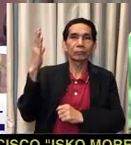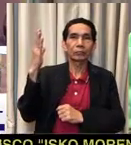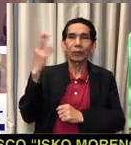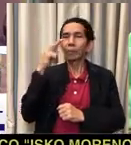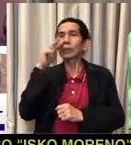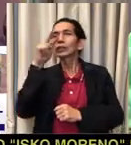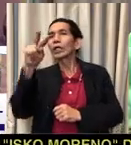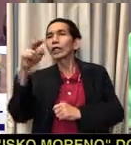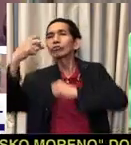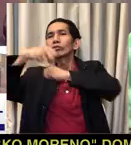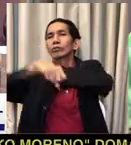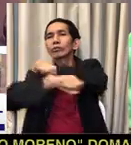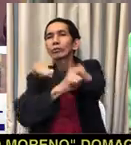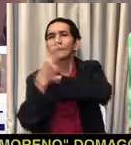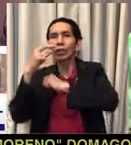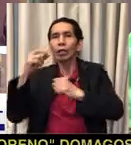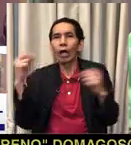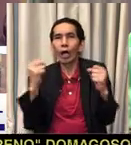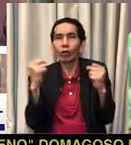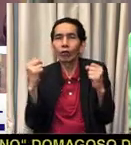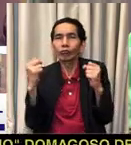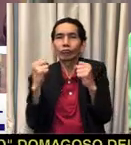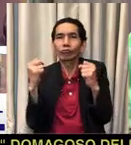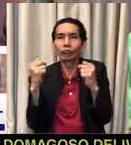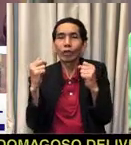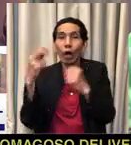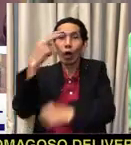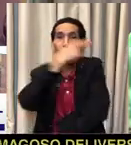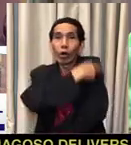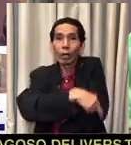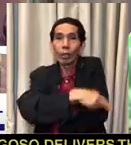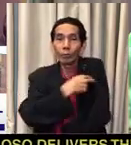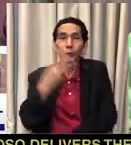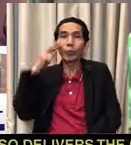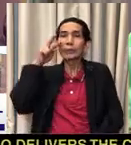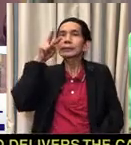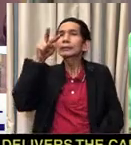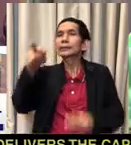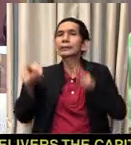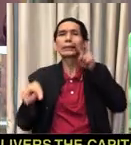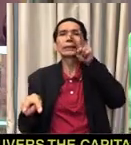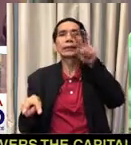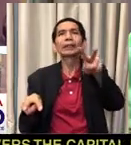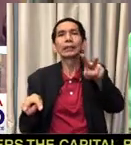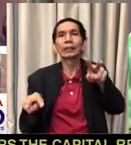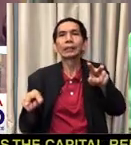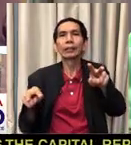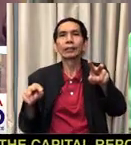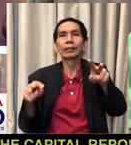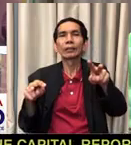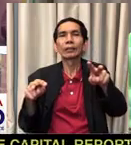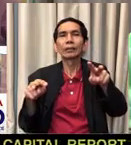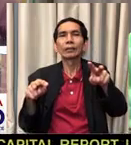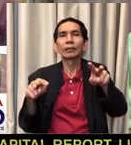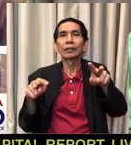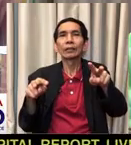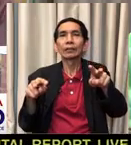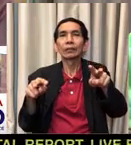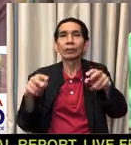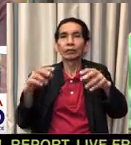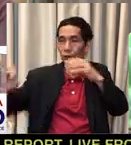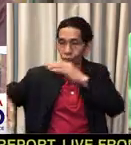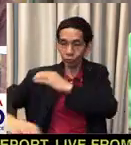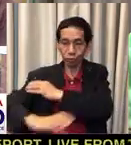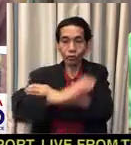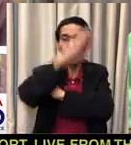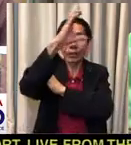tanawin dagat, air condition. Oh, tapos nakikita niya yung rays ng sun.